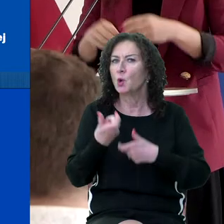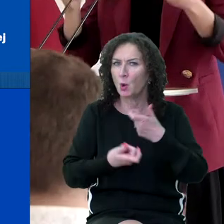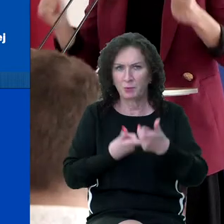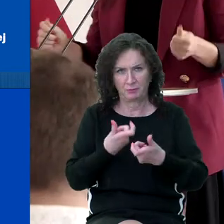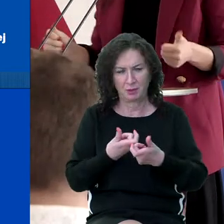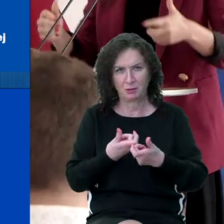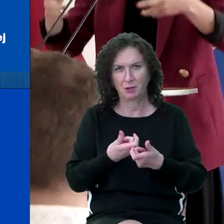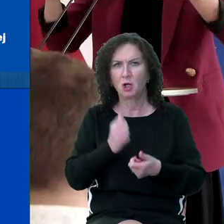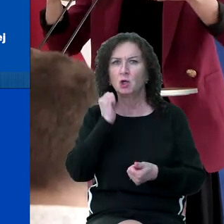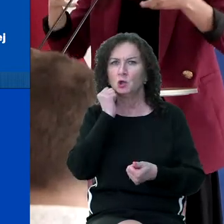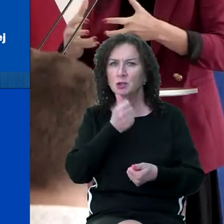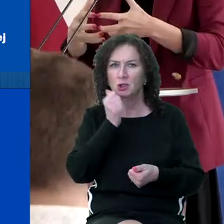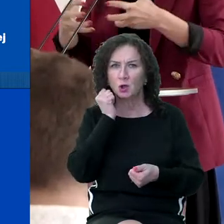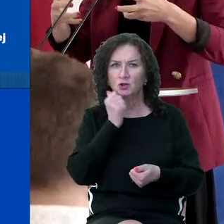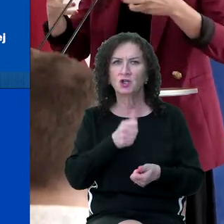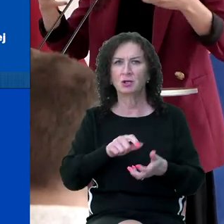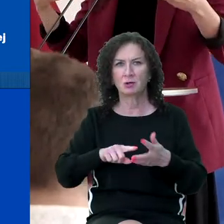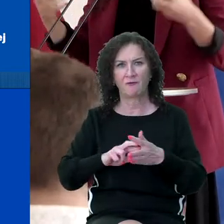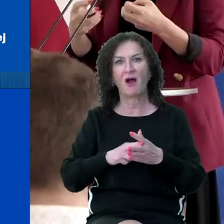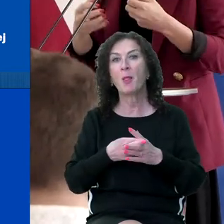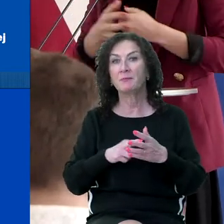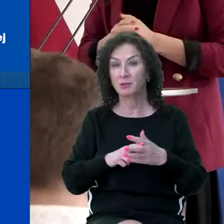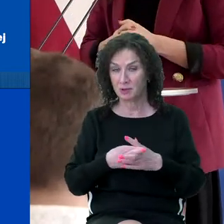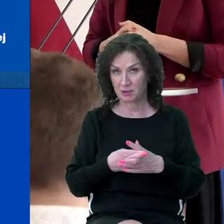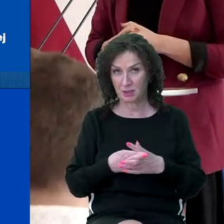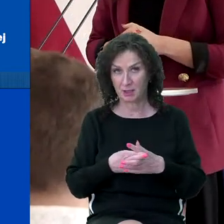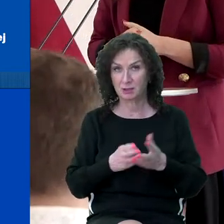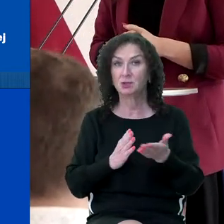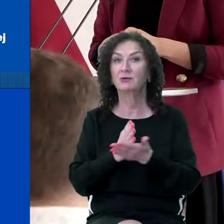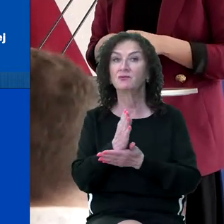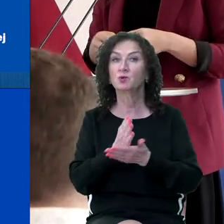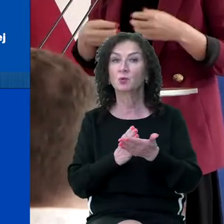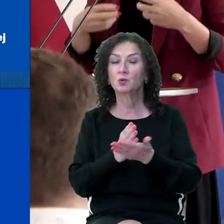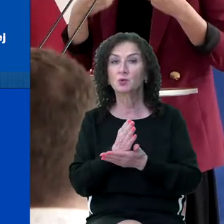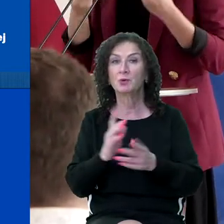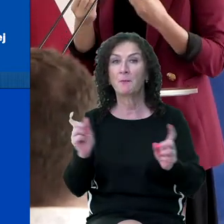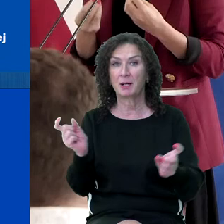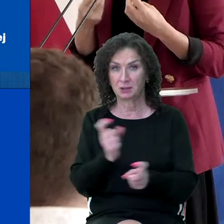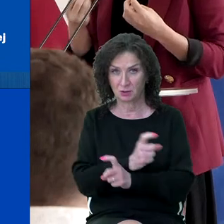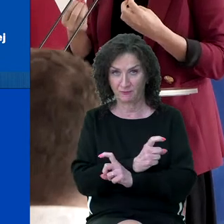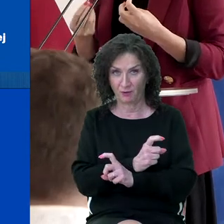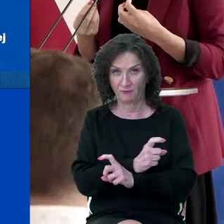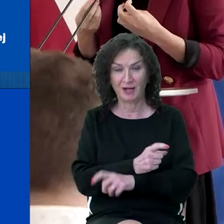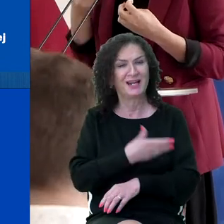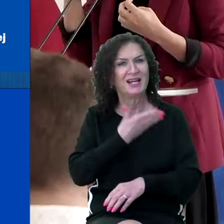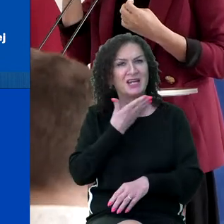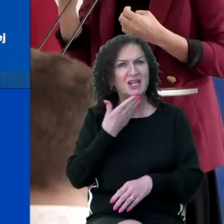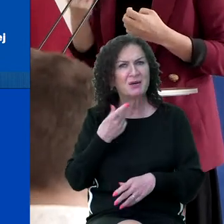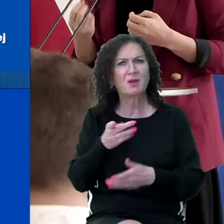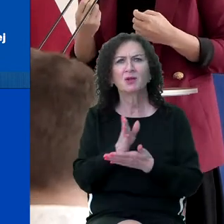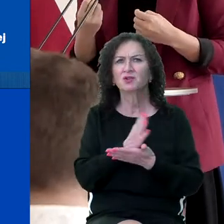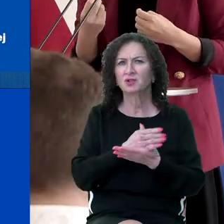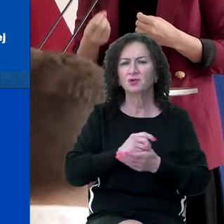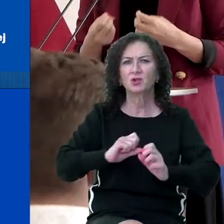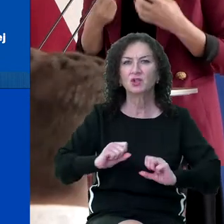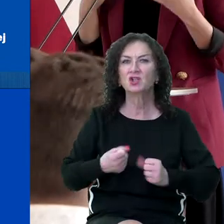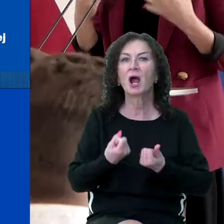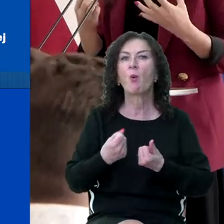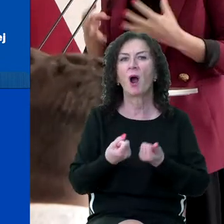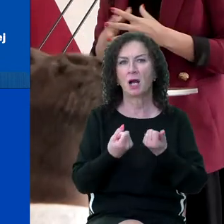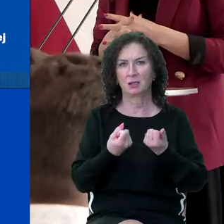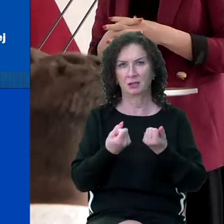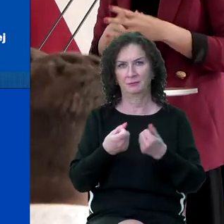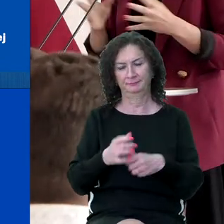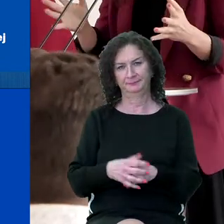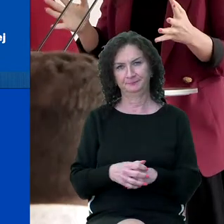Już nie jesteśmy w administracji, w służbie państwowej, czyli brakuje tego czynnika działania. Nie, więc